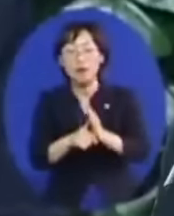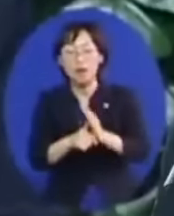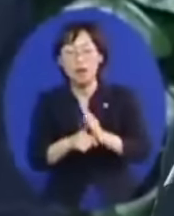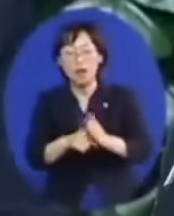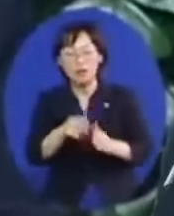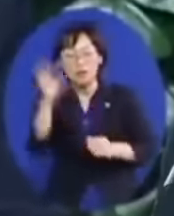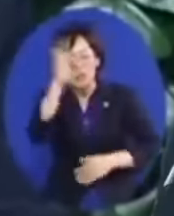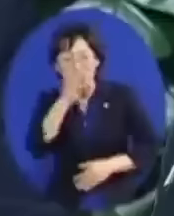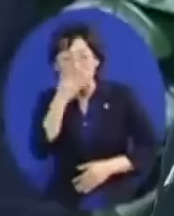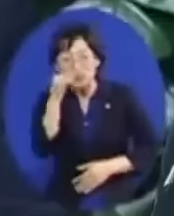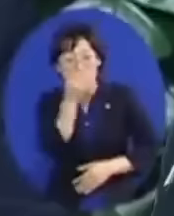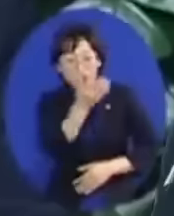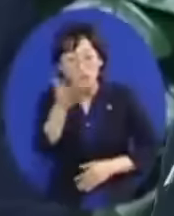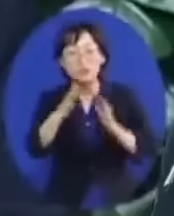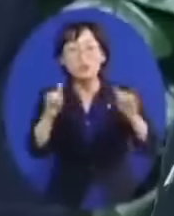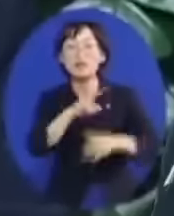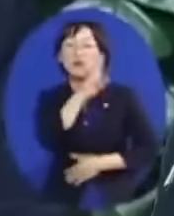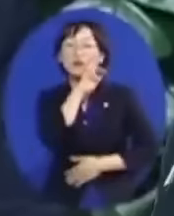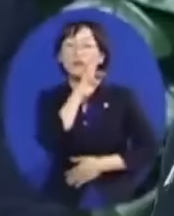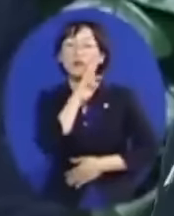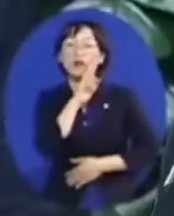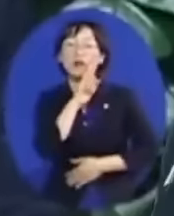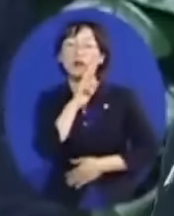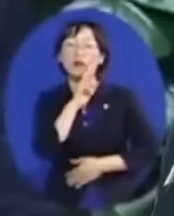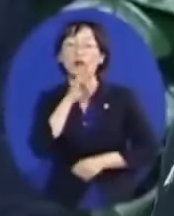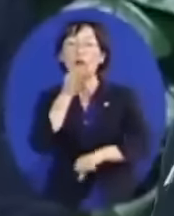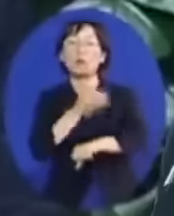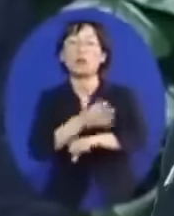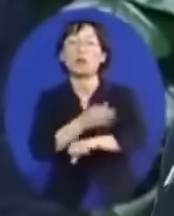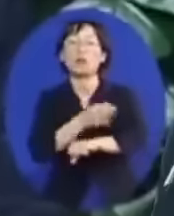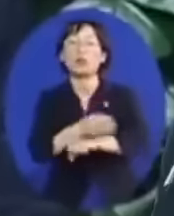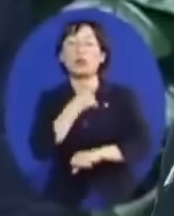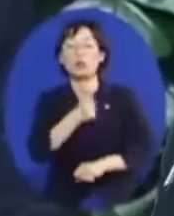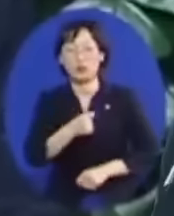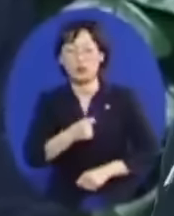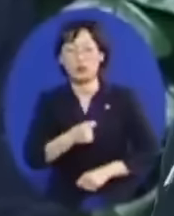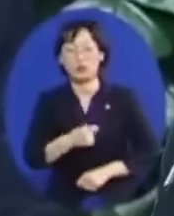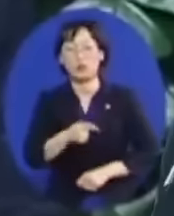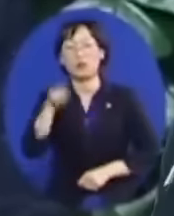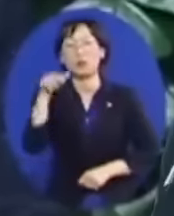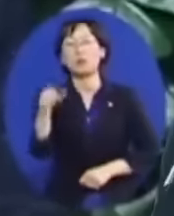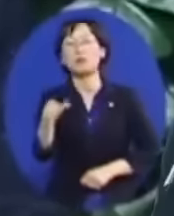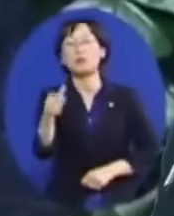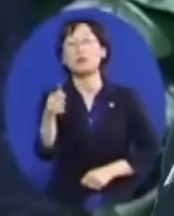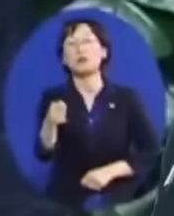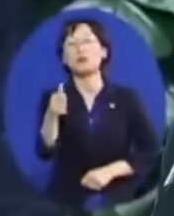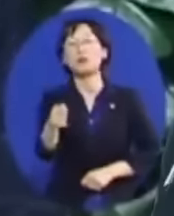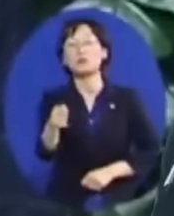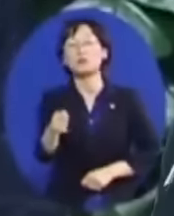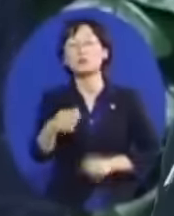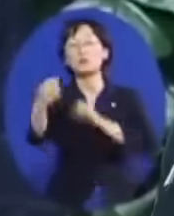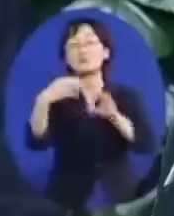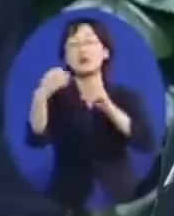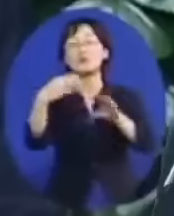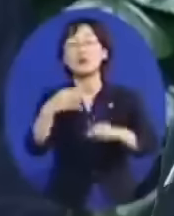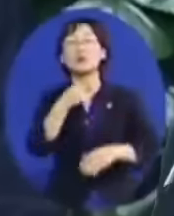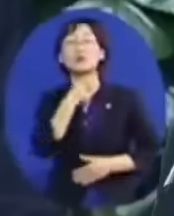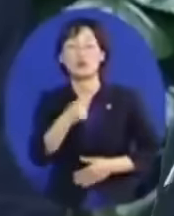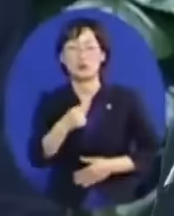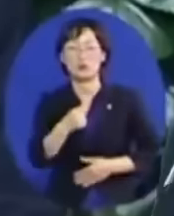있겠느냐. 사람들은 다 편안을 원하고 편리한 것을 원하고 단추만 누르면 응답이 오는 것을